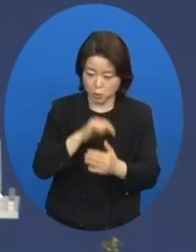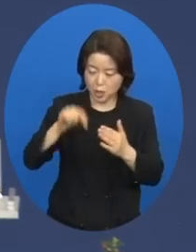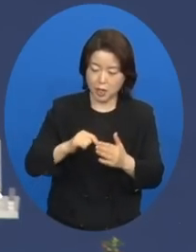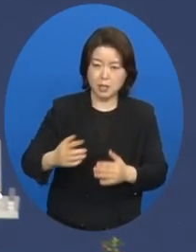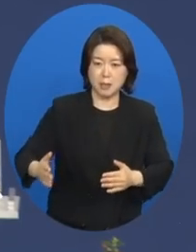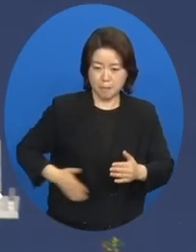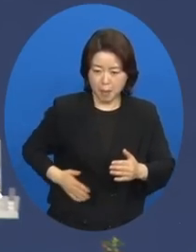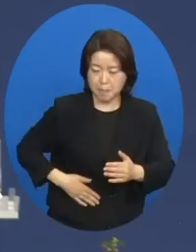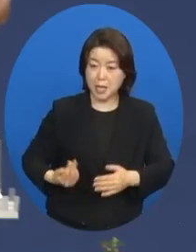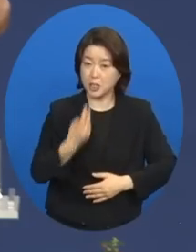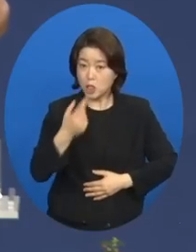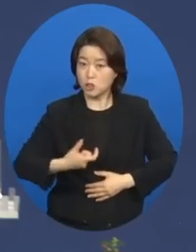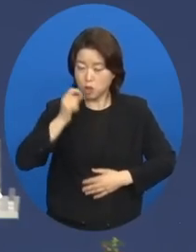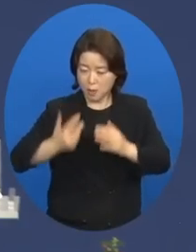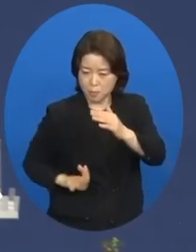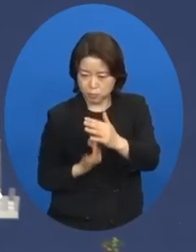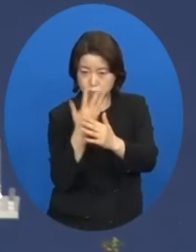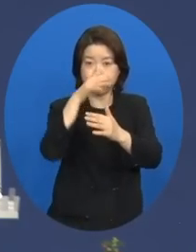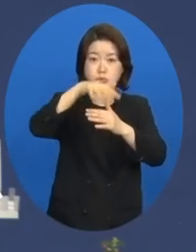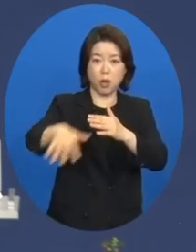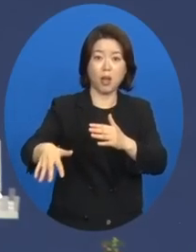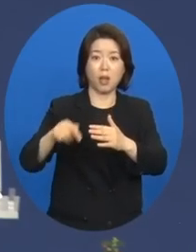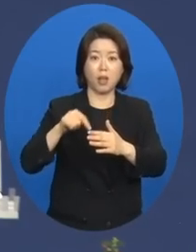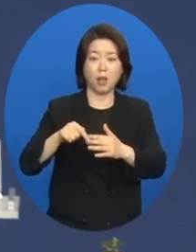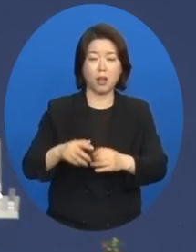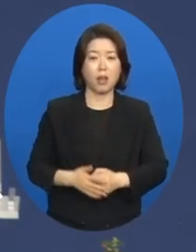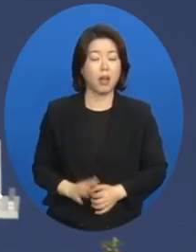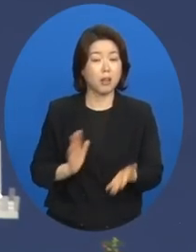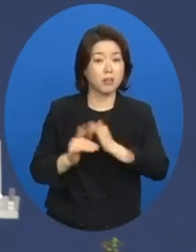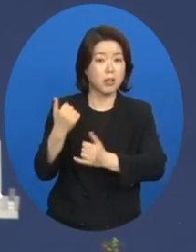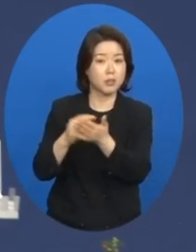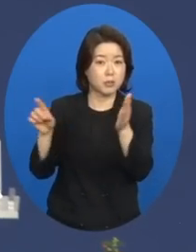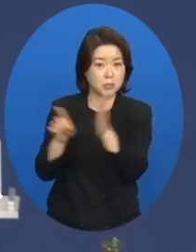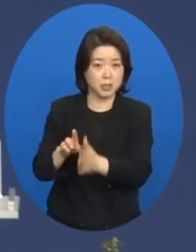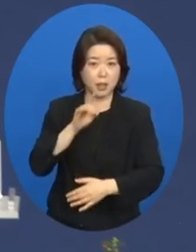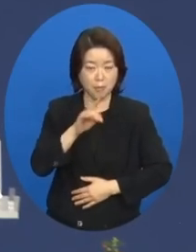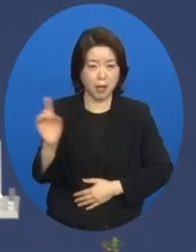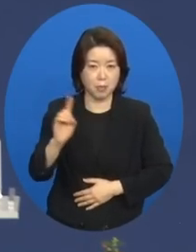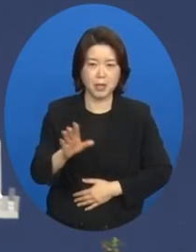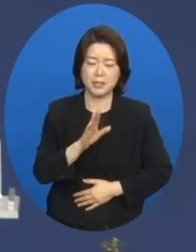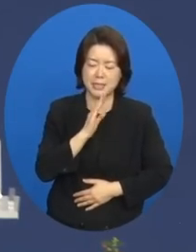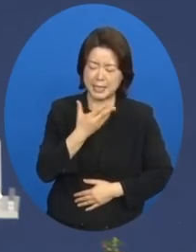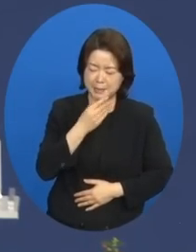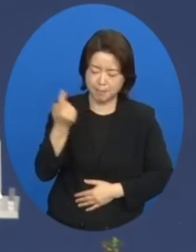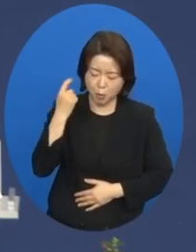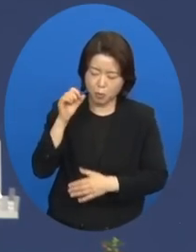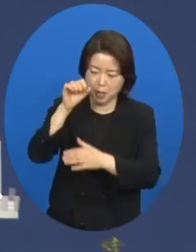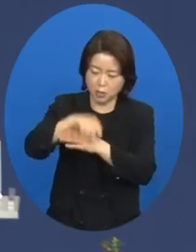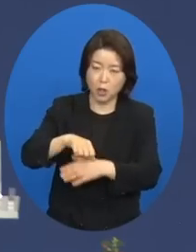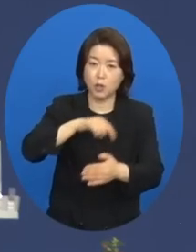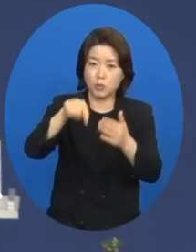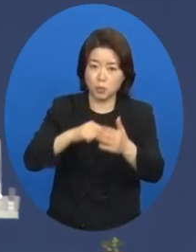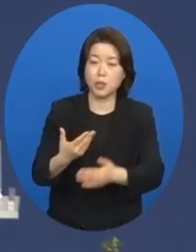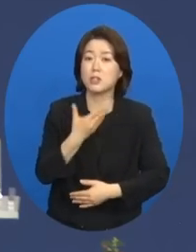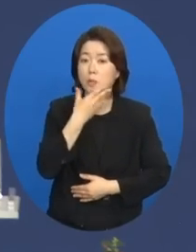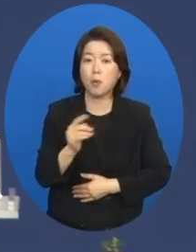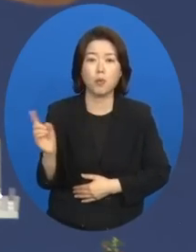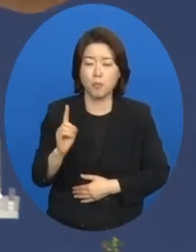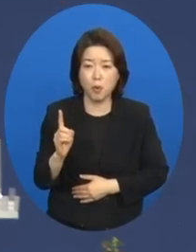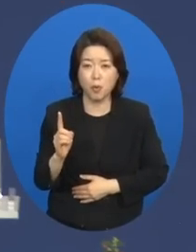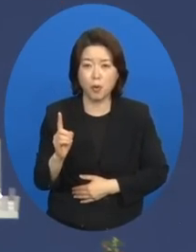강이 넘쳐나리라. 예수 믿는다는 말은 참 복음의 축복은 복음 안에 허락된 축복은